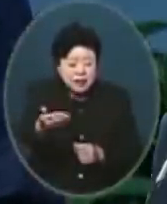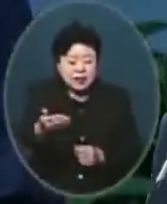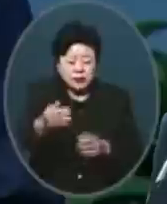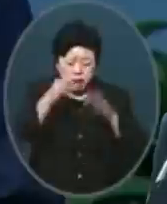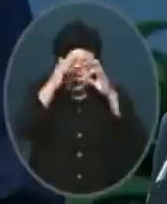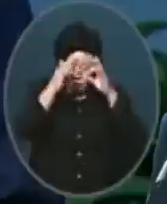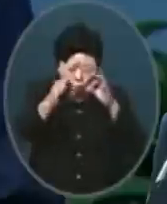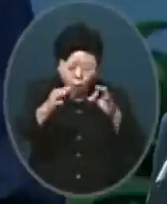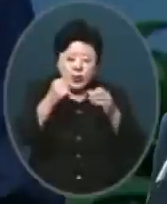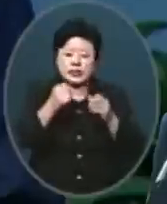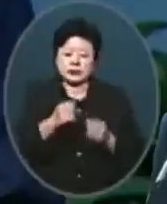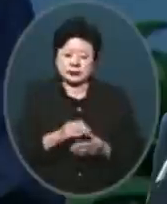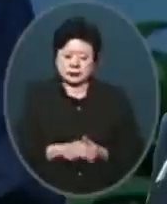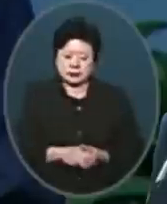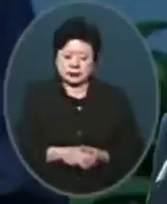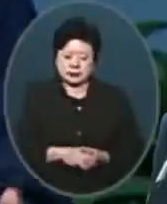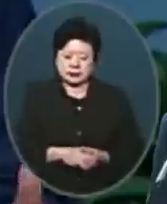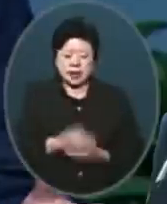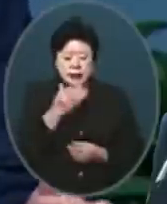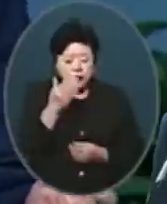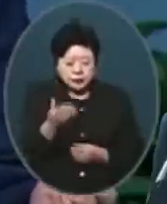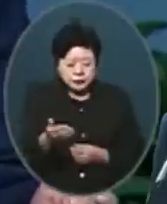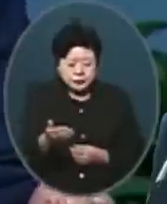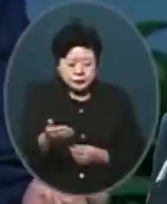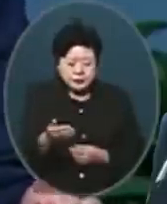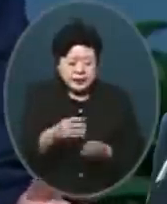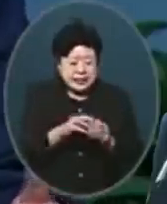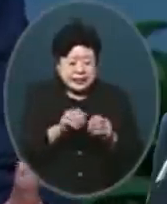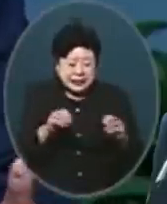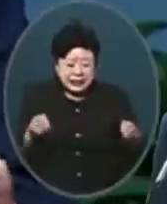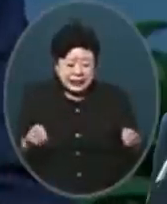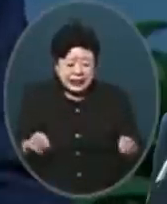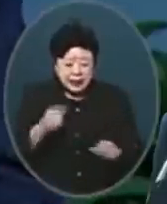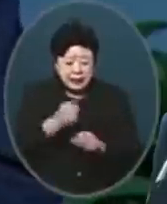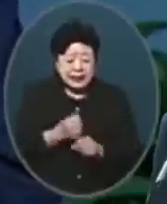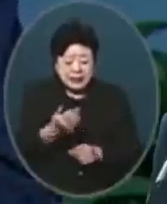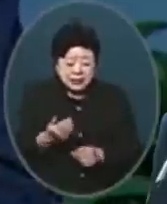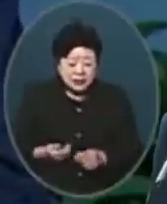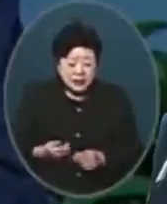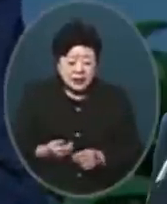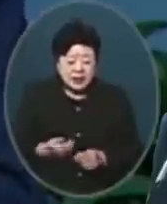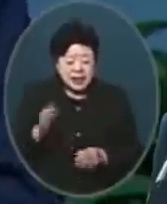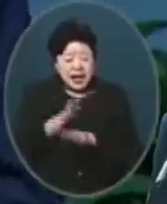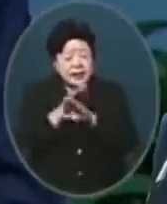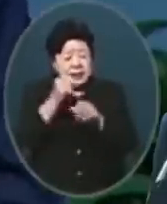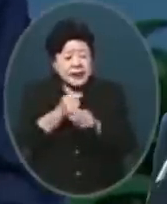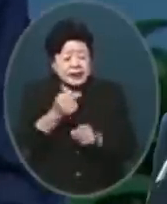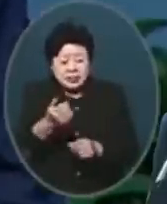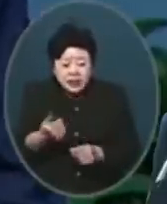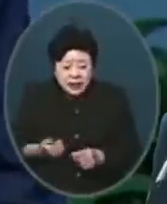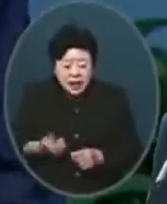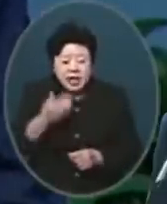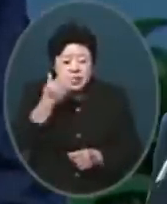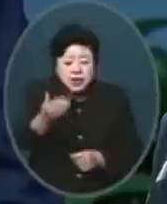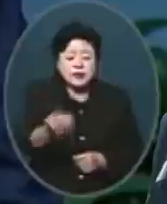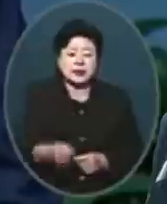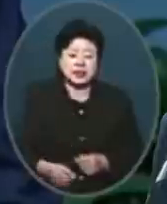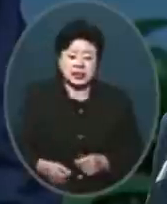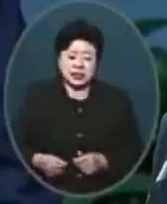보고 계셨습니다. 여러분 이 땅이 생기기 전에 하늘이 생기기 전에 여러분은